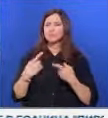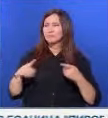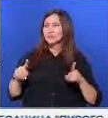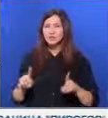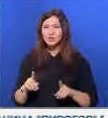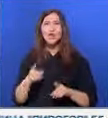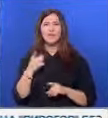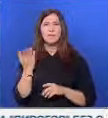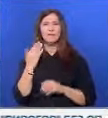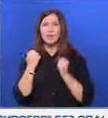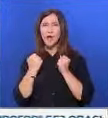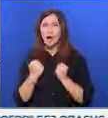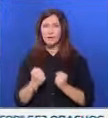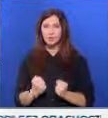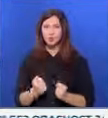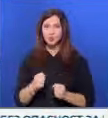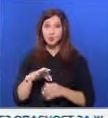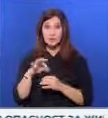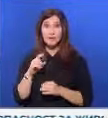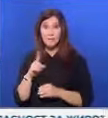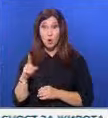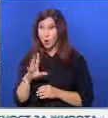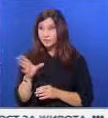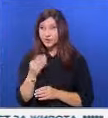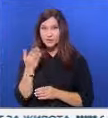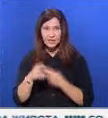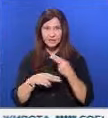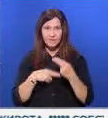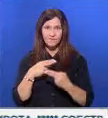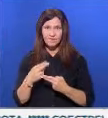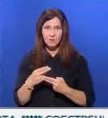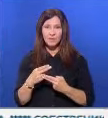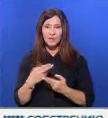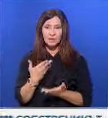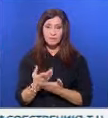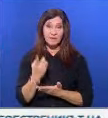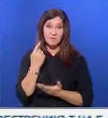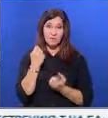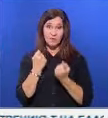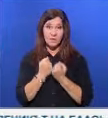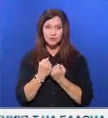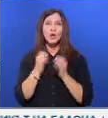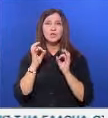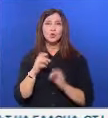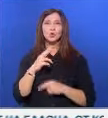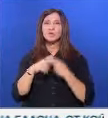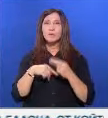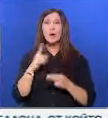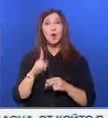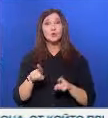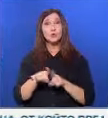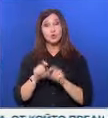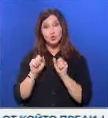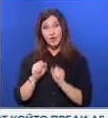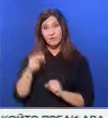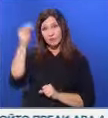беше най-трудното да изберем кой от всички тези филми да поставим на първо място. Сигурност филма, който също така е